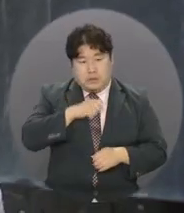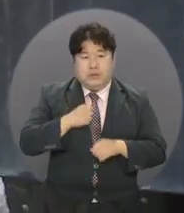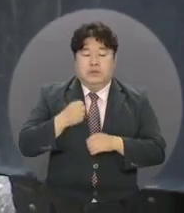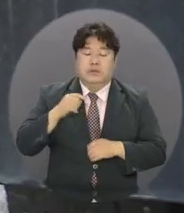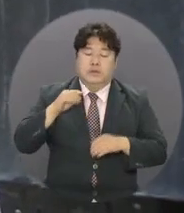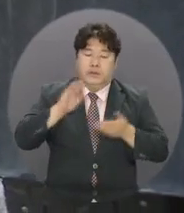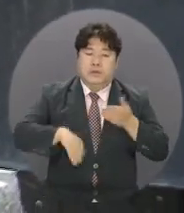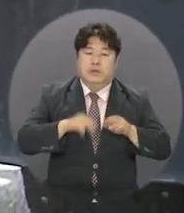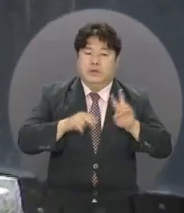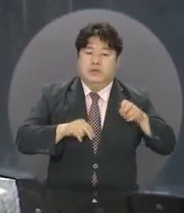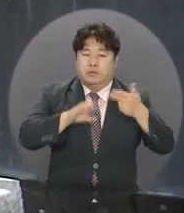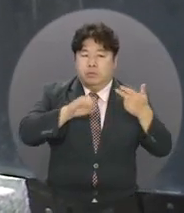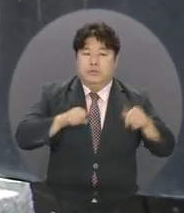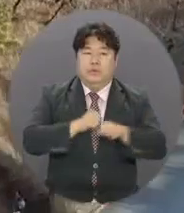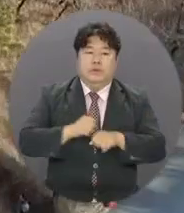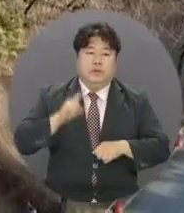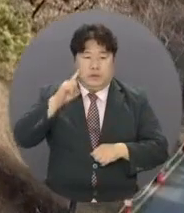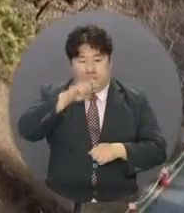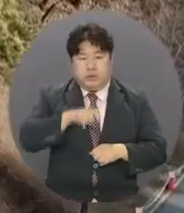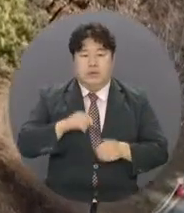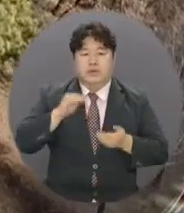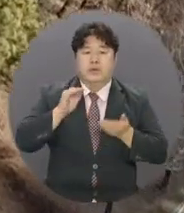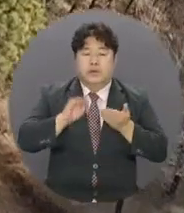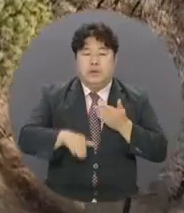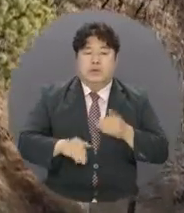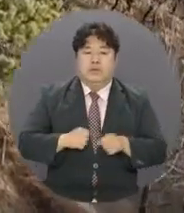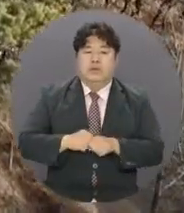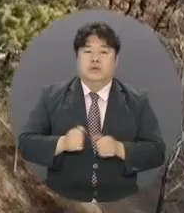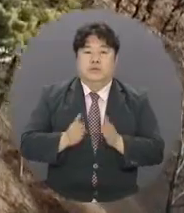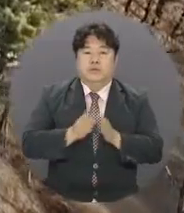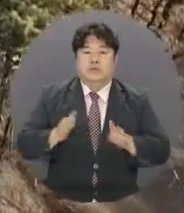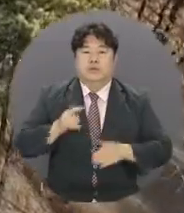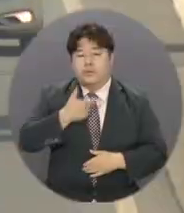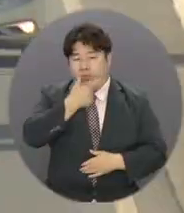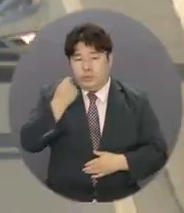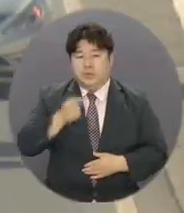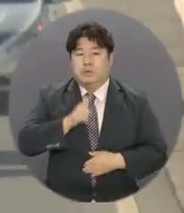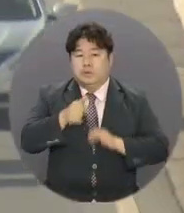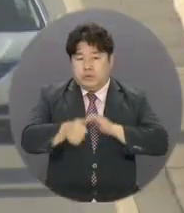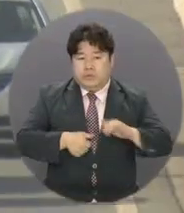26%밖에 되지 않아 저공해 차 도입에도 소극적이라고 말했습니다.